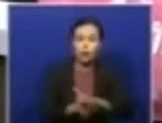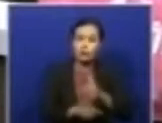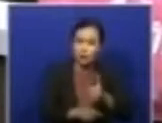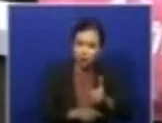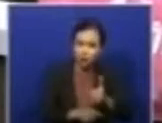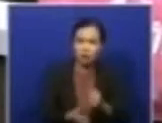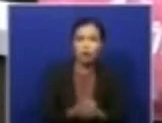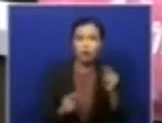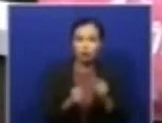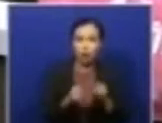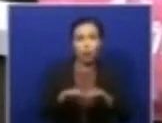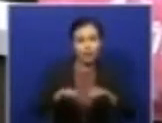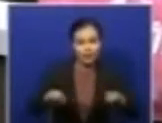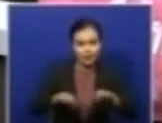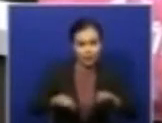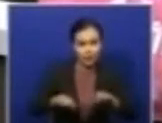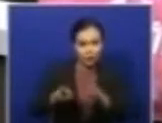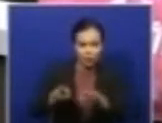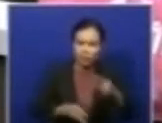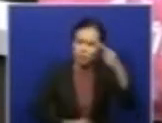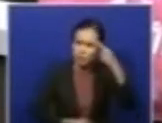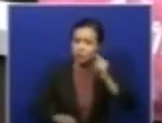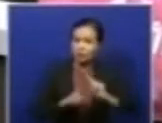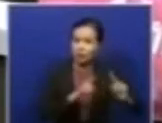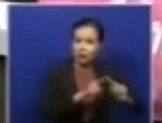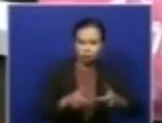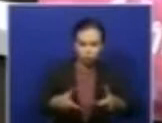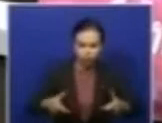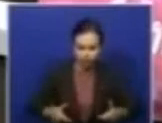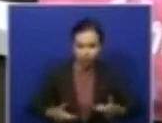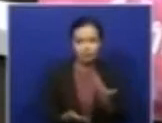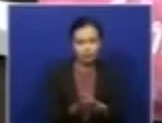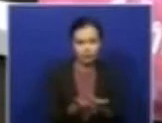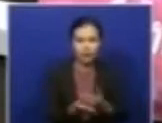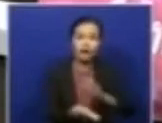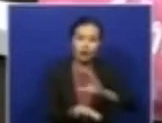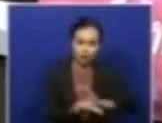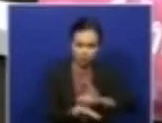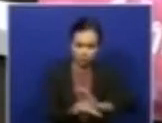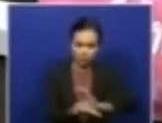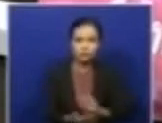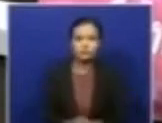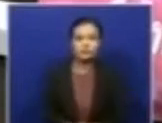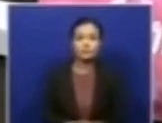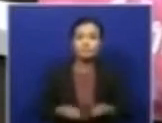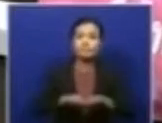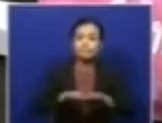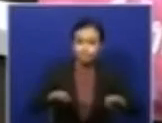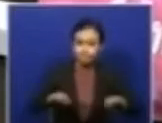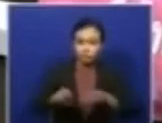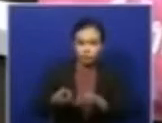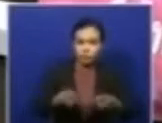เพื่อเป็นเกณฑ์ในการแสดงความคิดเห็นต่อรายงานการเงินเกณฑ์ในการแสดงความ